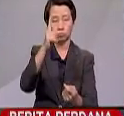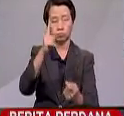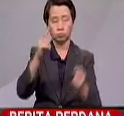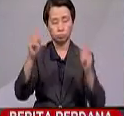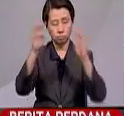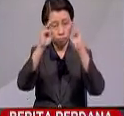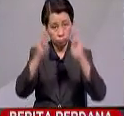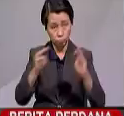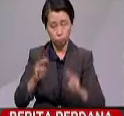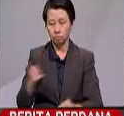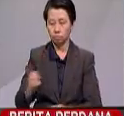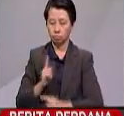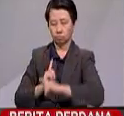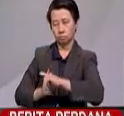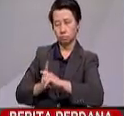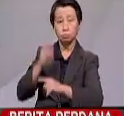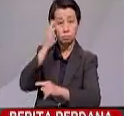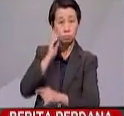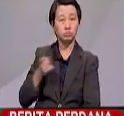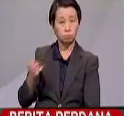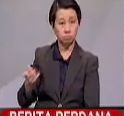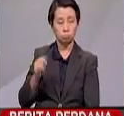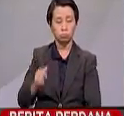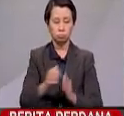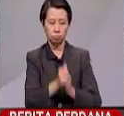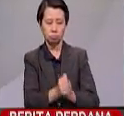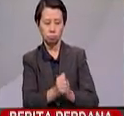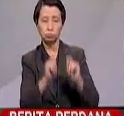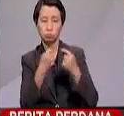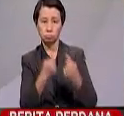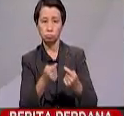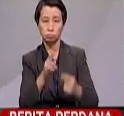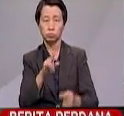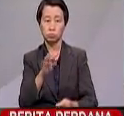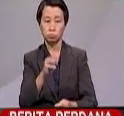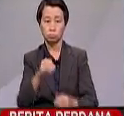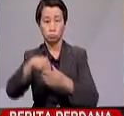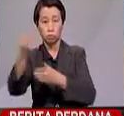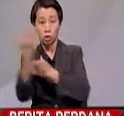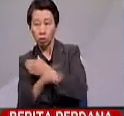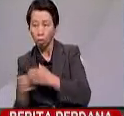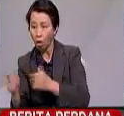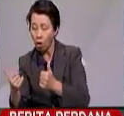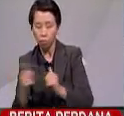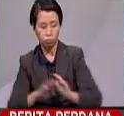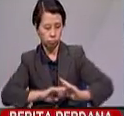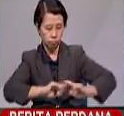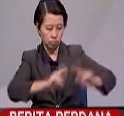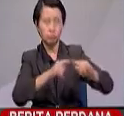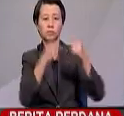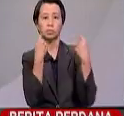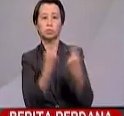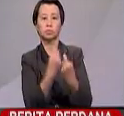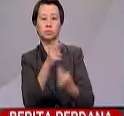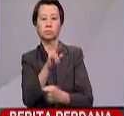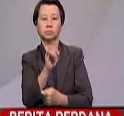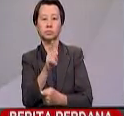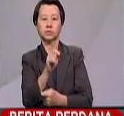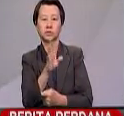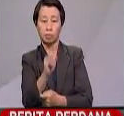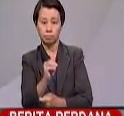musim. Beliau optimis pengalaman Ben Hag membimbing banyak pasukan ternama luar negara mampu meningkatkan prestasi skuad The Lion